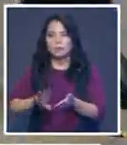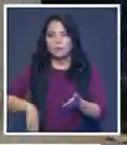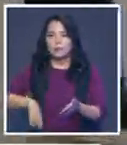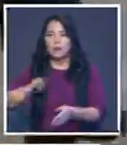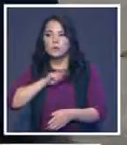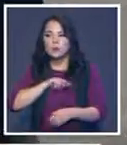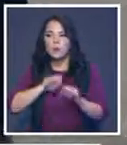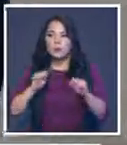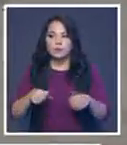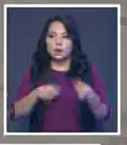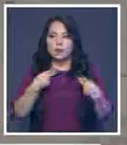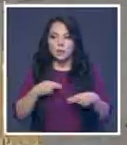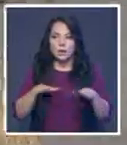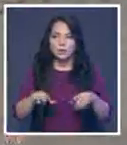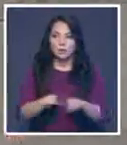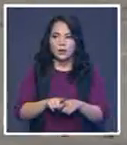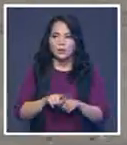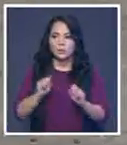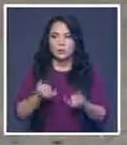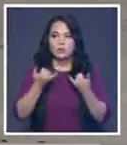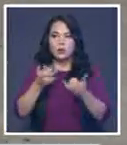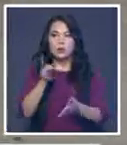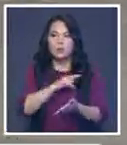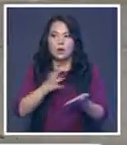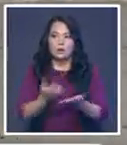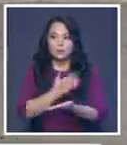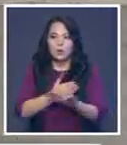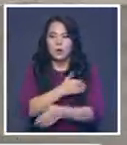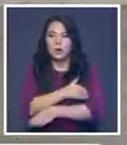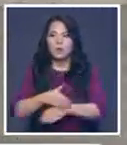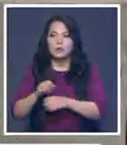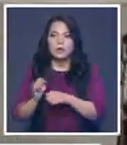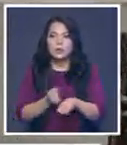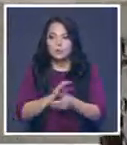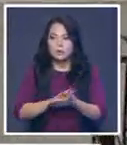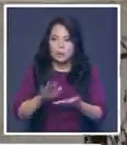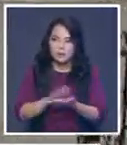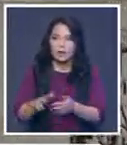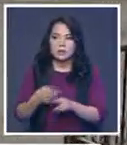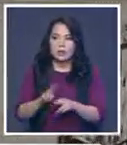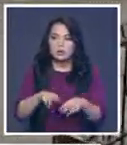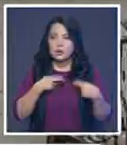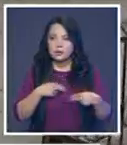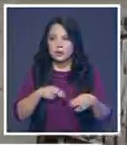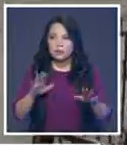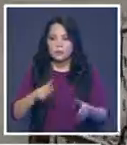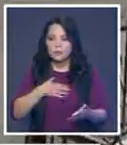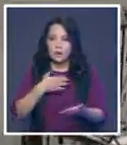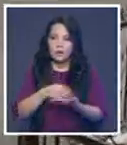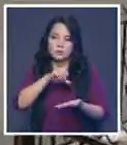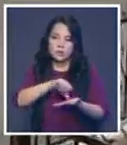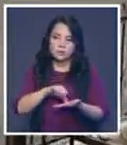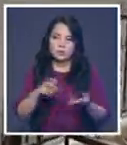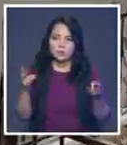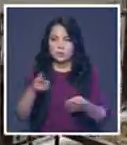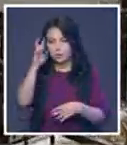Ерінбеген адам үшін Еңбекшіқазақ ауданында екі қолға бір күрек табылады. Көше сыпырсаңда еңбек ет. Ең бастысы арланбау керек.